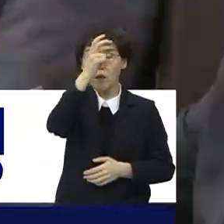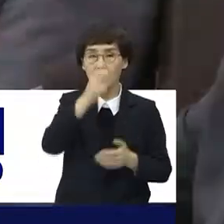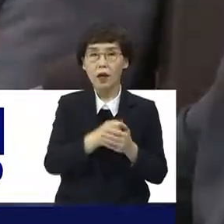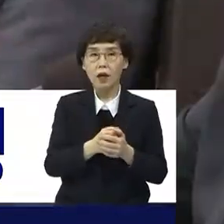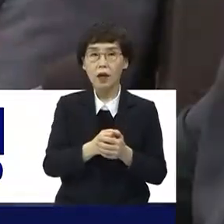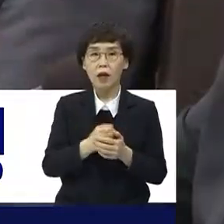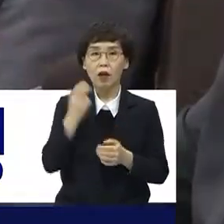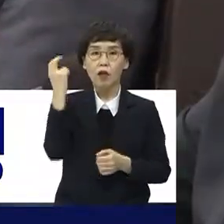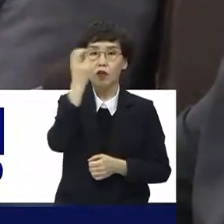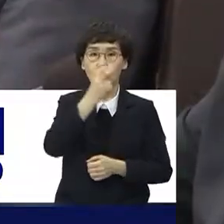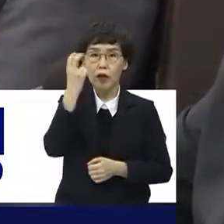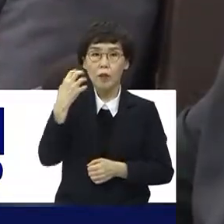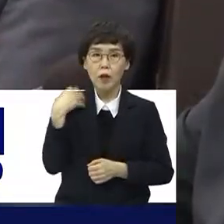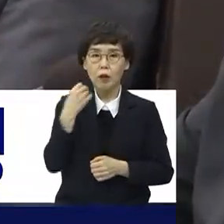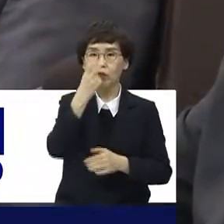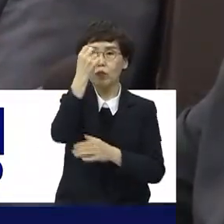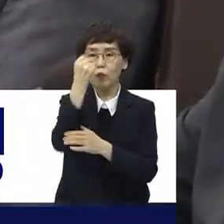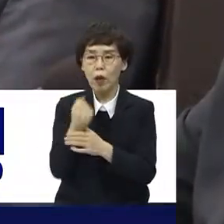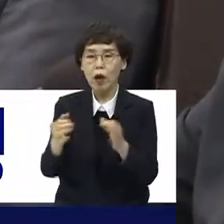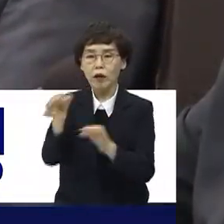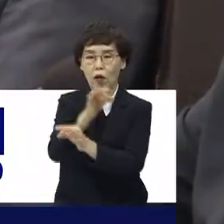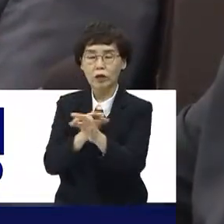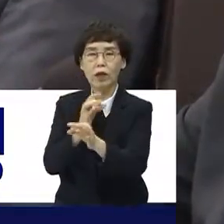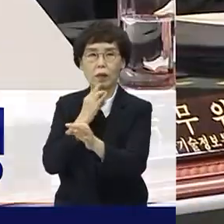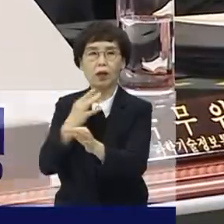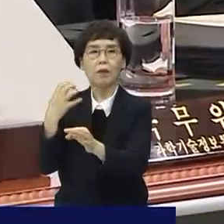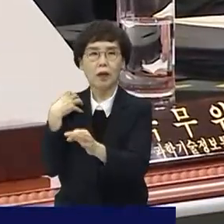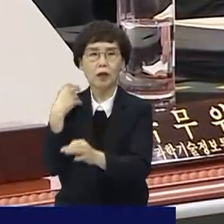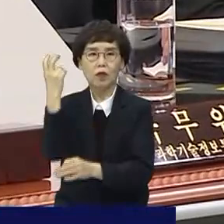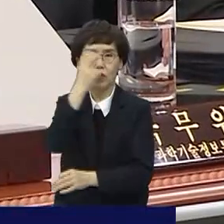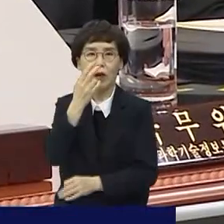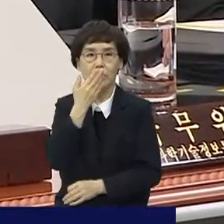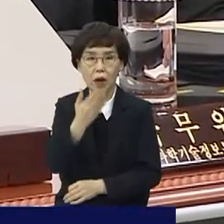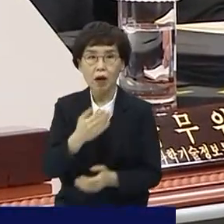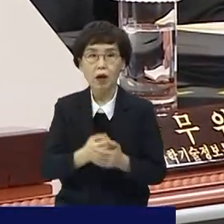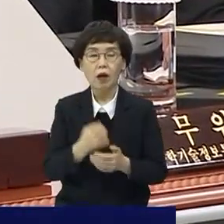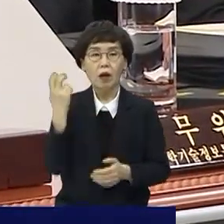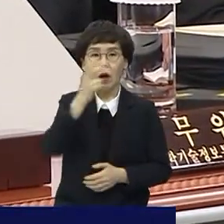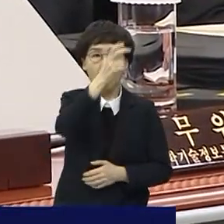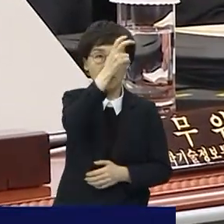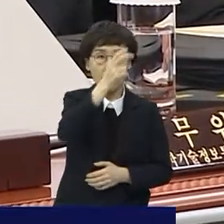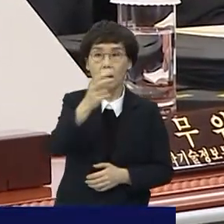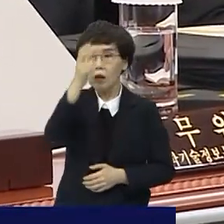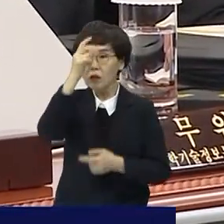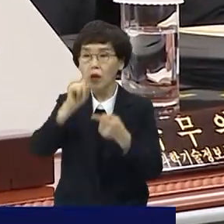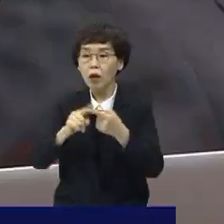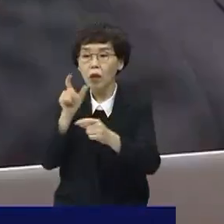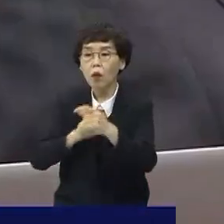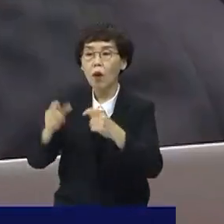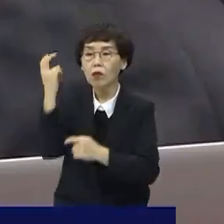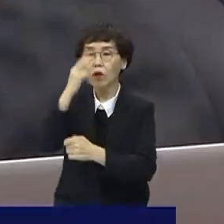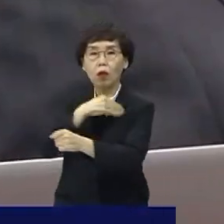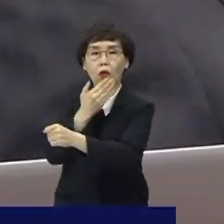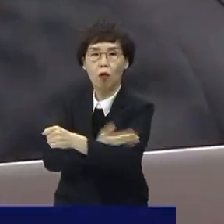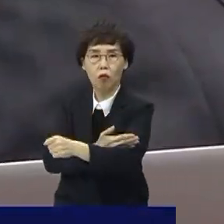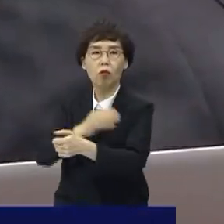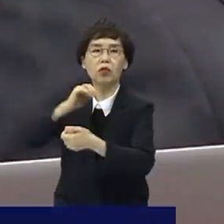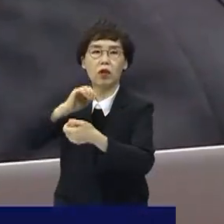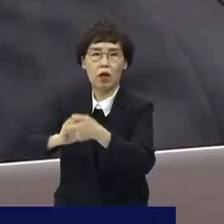직접 수사 대상은 부패와 경제로 축소되고 검찰의 경찰에 대한 보안 수사권도 대폭